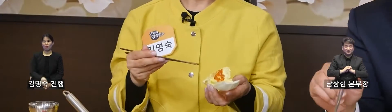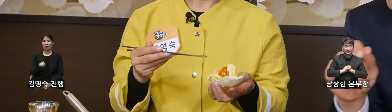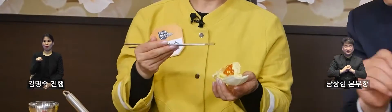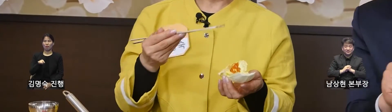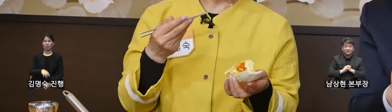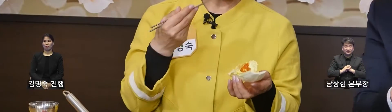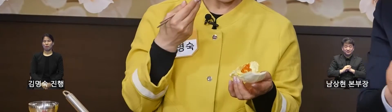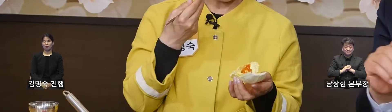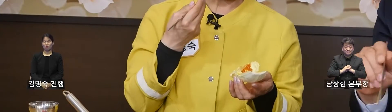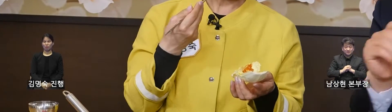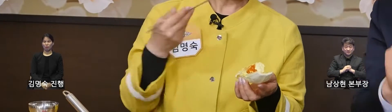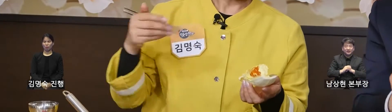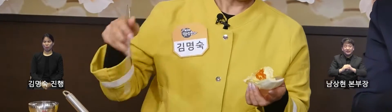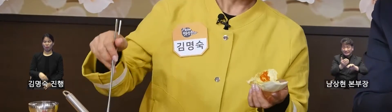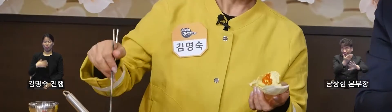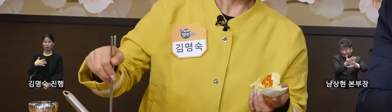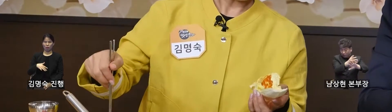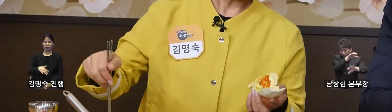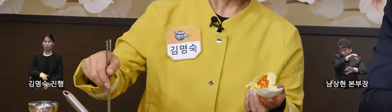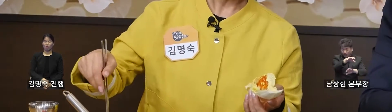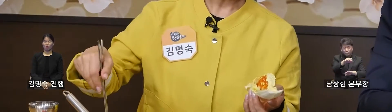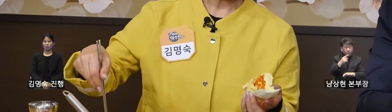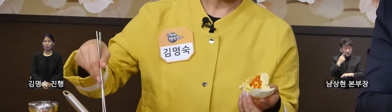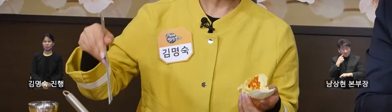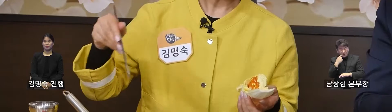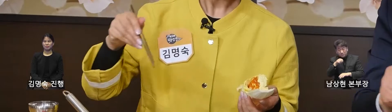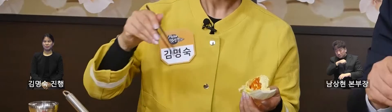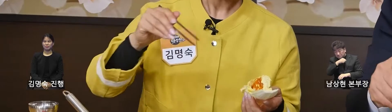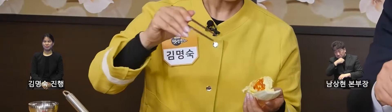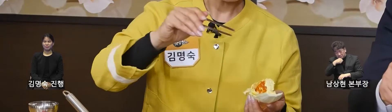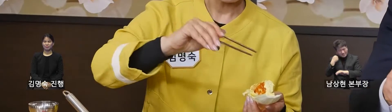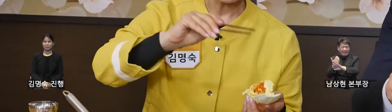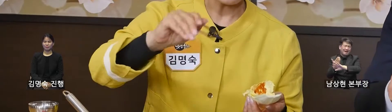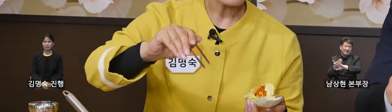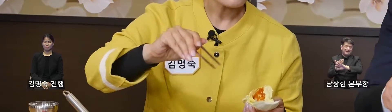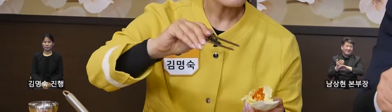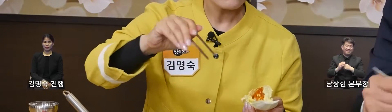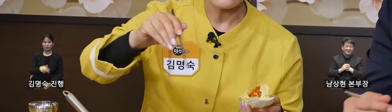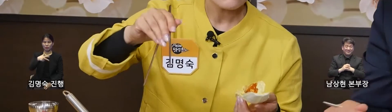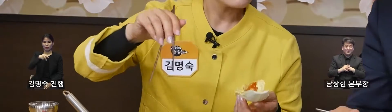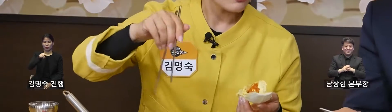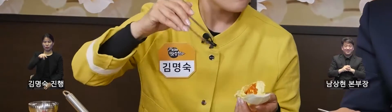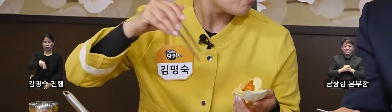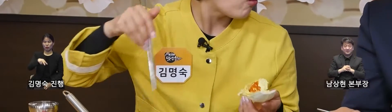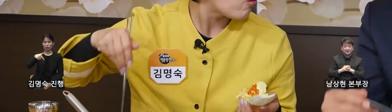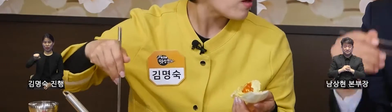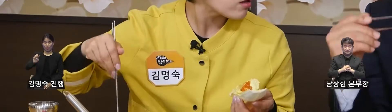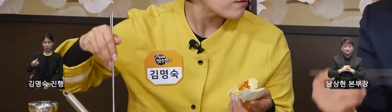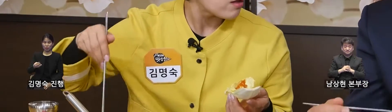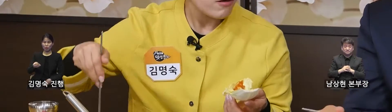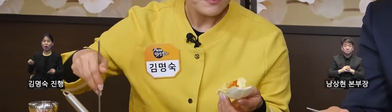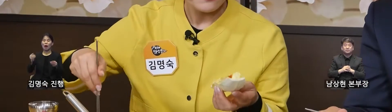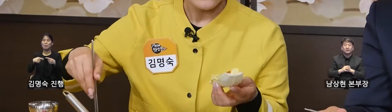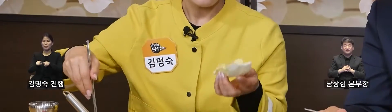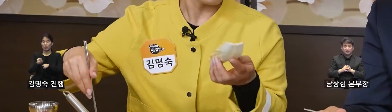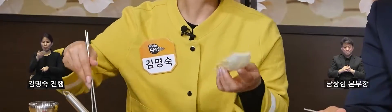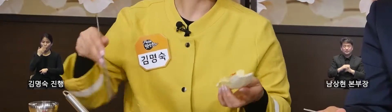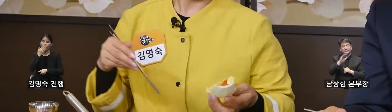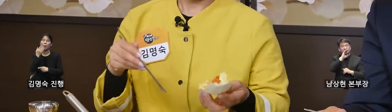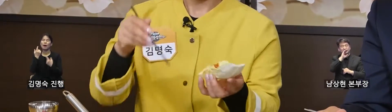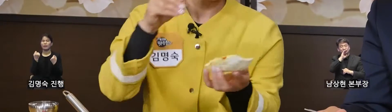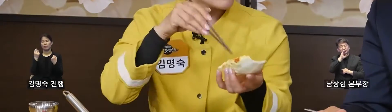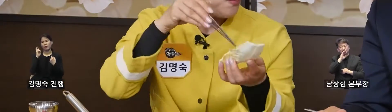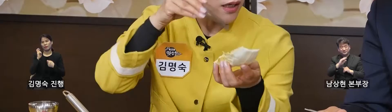이거 어떻게 먹어야 되지? 다른 데서 드시던 갈치속젓하고 또 맛이 또 달라요. 그럼 젓갈을 올려서도 한번 먹어봐야겠네요?